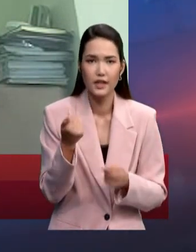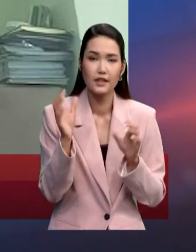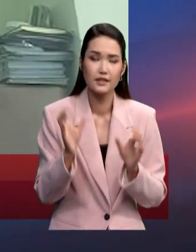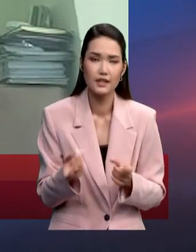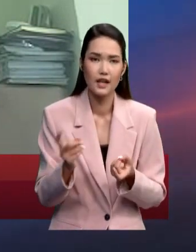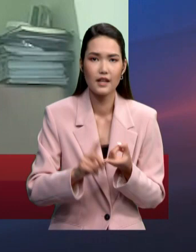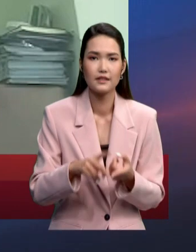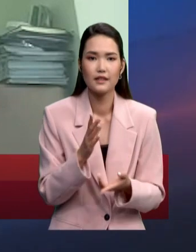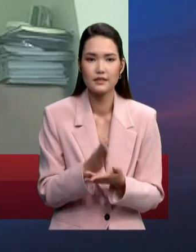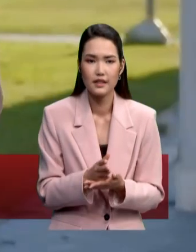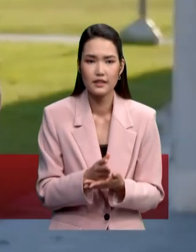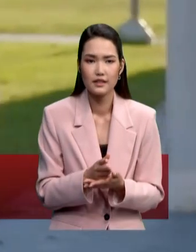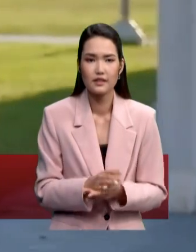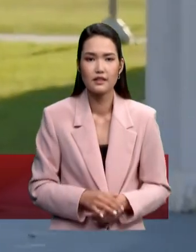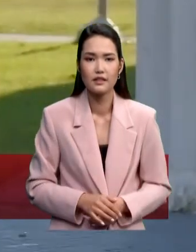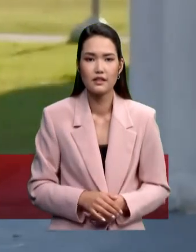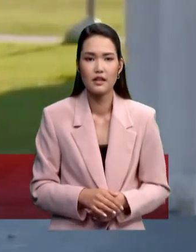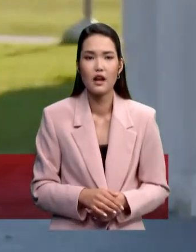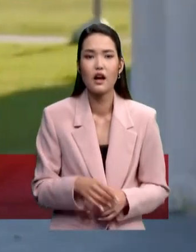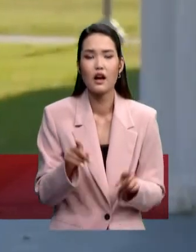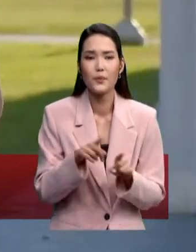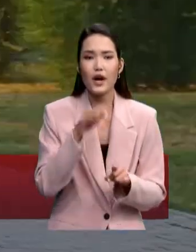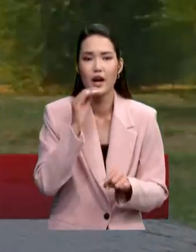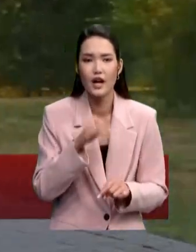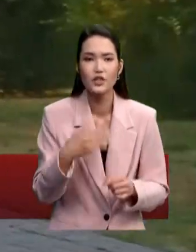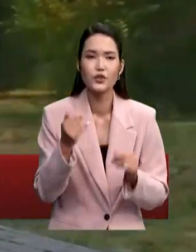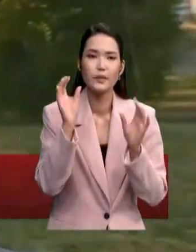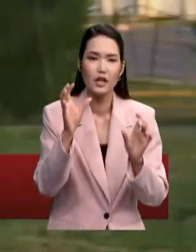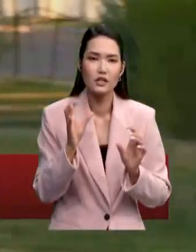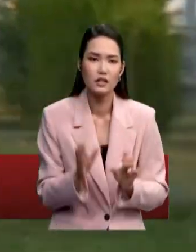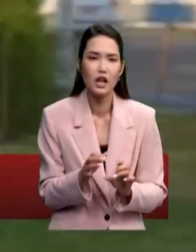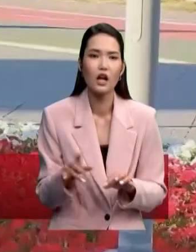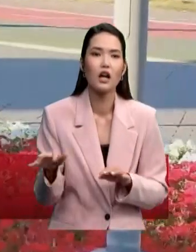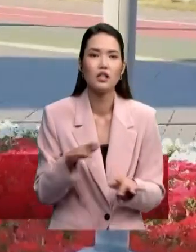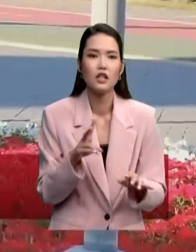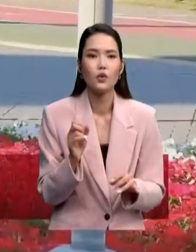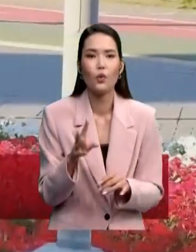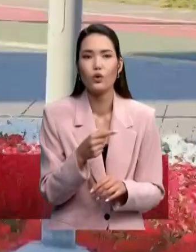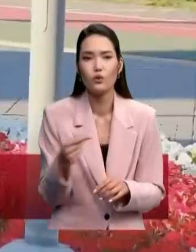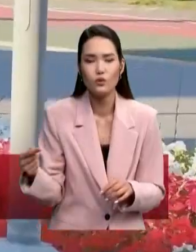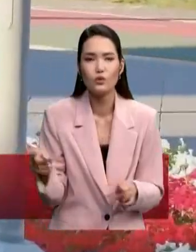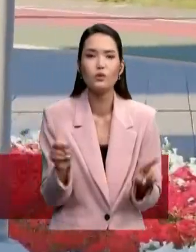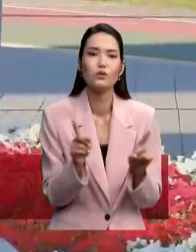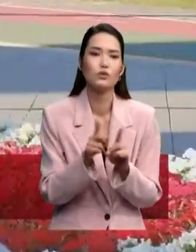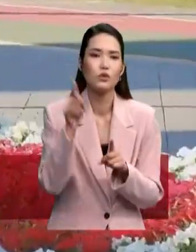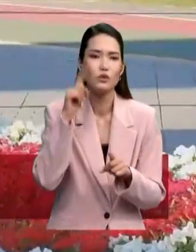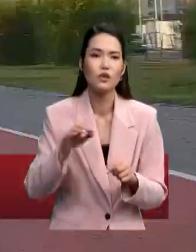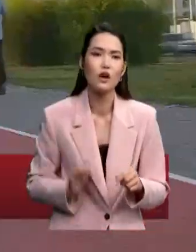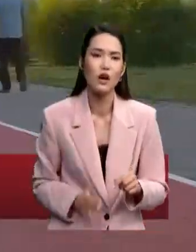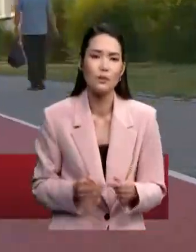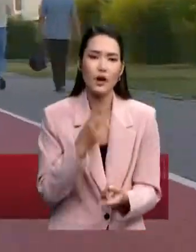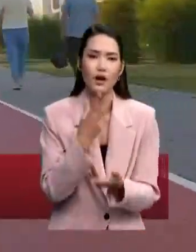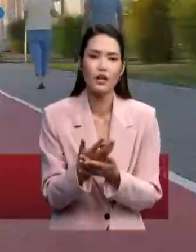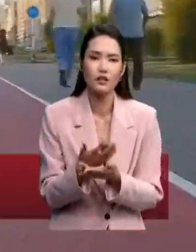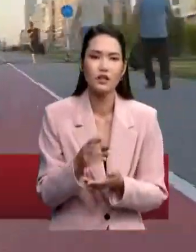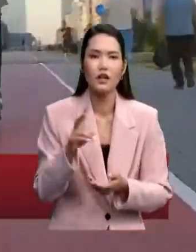нет. Просто нигде нет. Впрочем, эксперты в новом законопроекте видят не только минусы. Директор шеринговой компании, например,